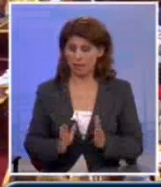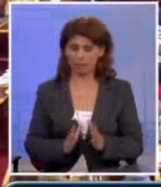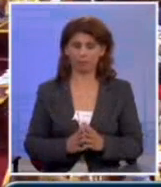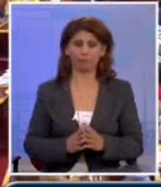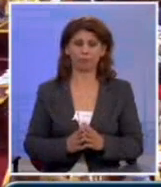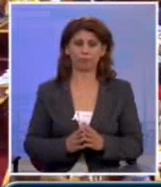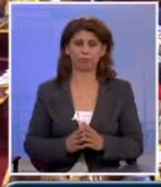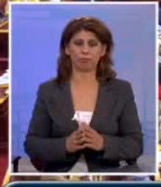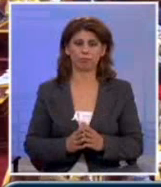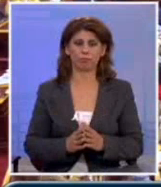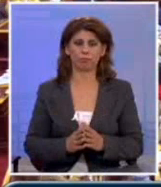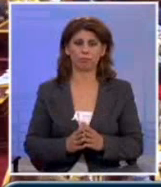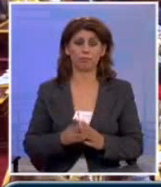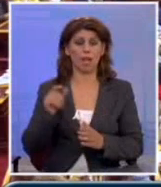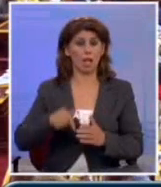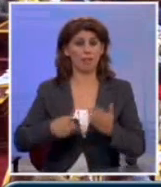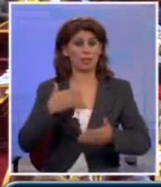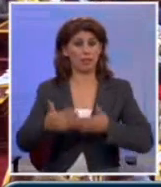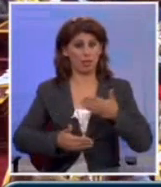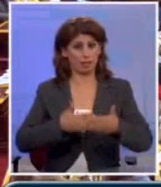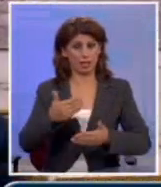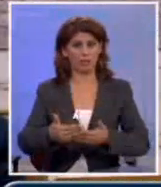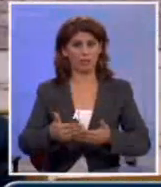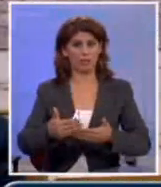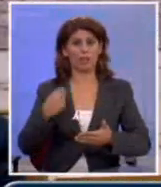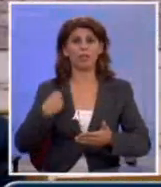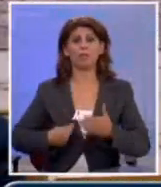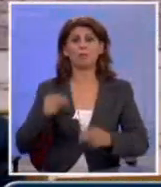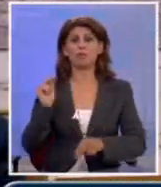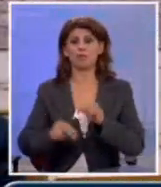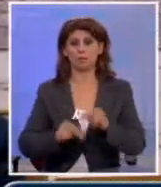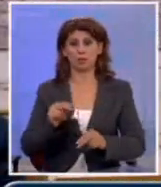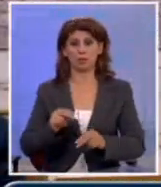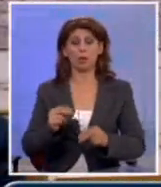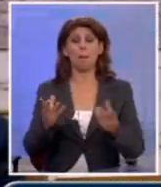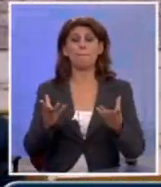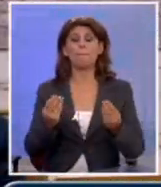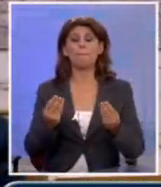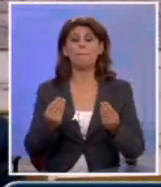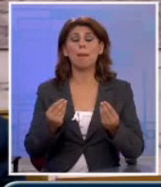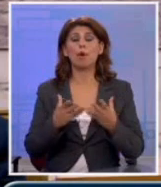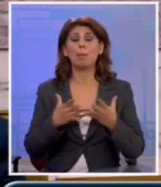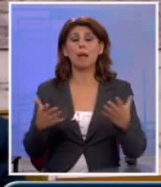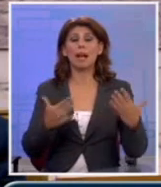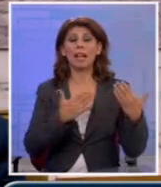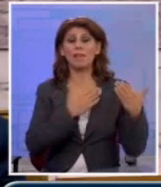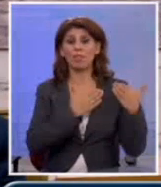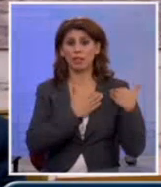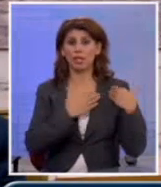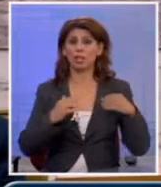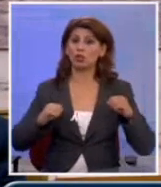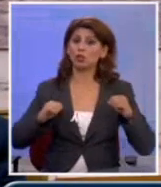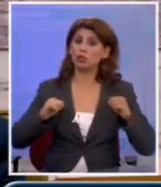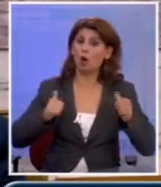Και επειδή αυτήν την διαδικασία του δημοψηφίσματος, που με πολύ μεγάλη ευθύνη, τόλμη